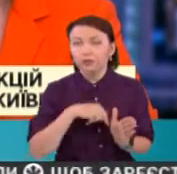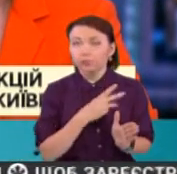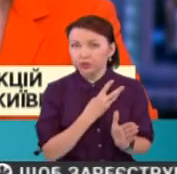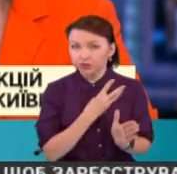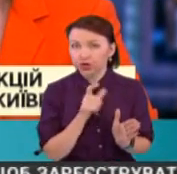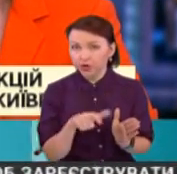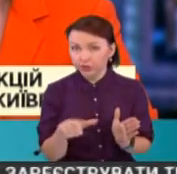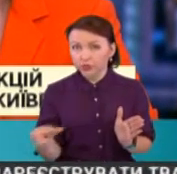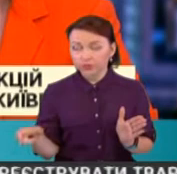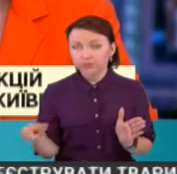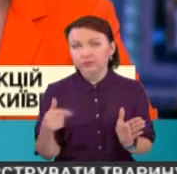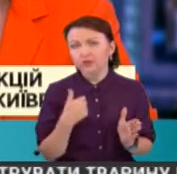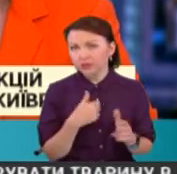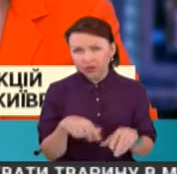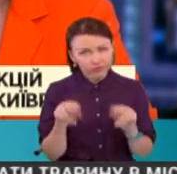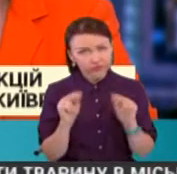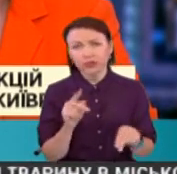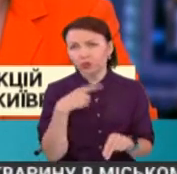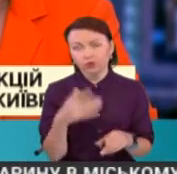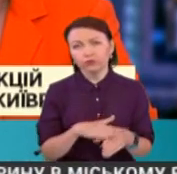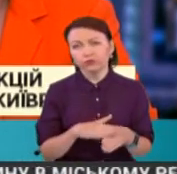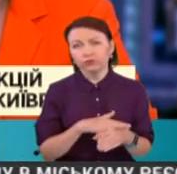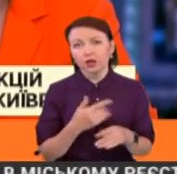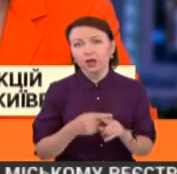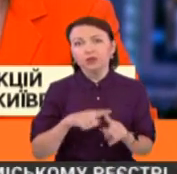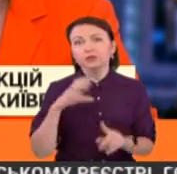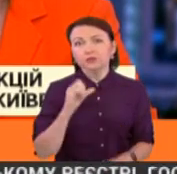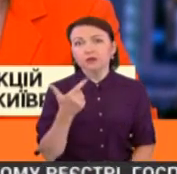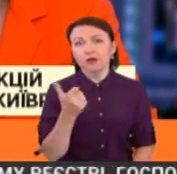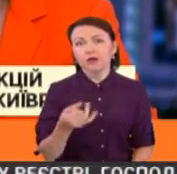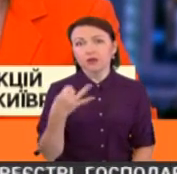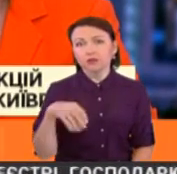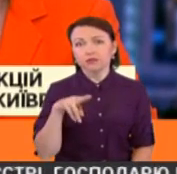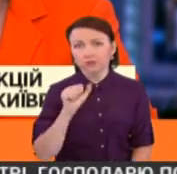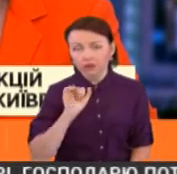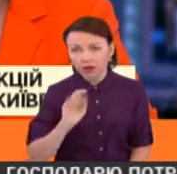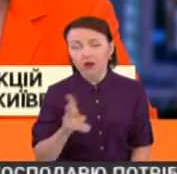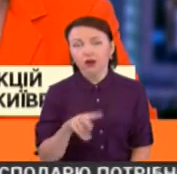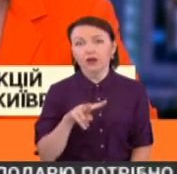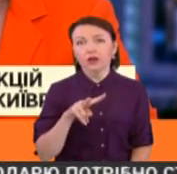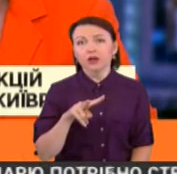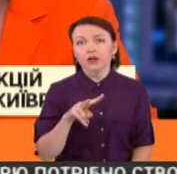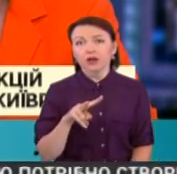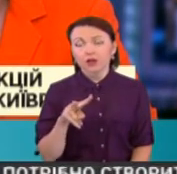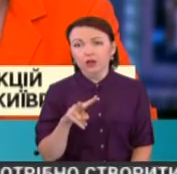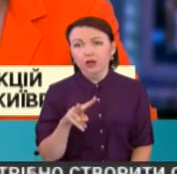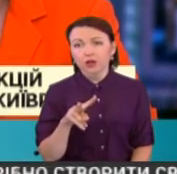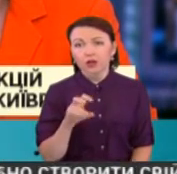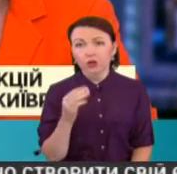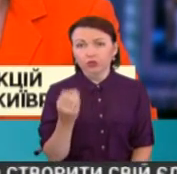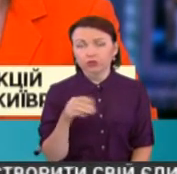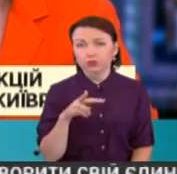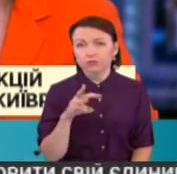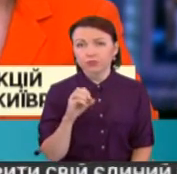бажаючі, я відверто називаю прізвище, це і пан Сагайдак, зять Льоши Мерседеса, колишнього